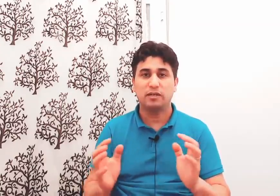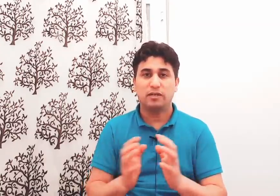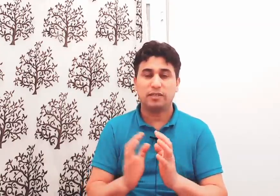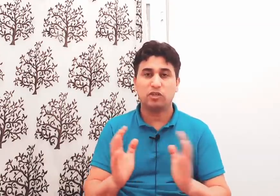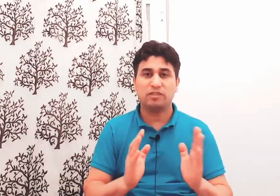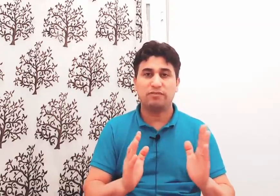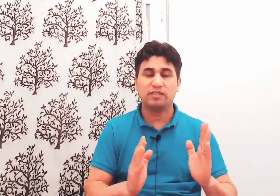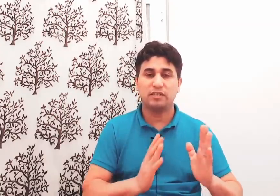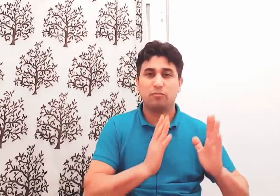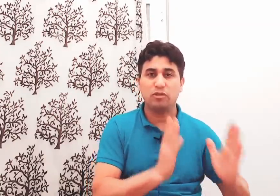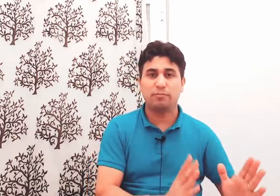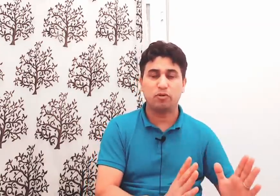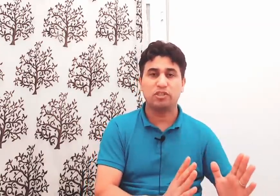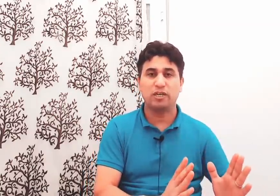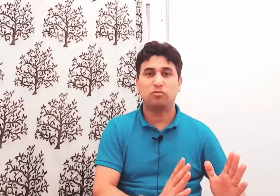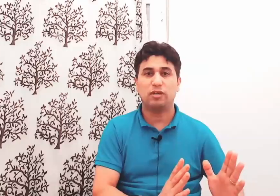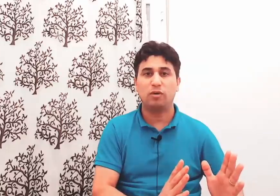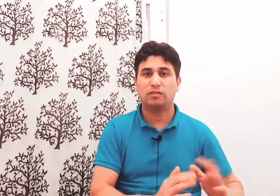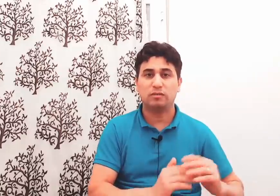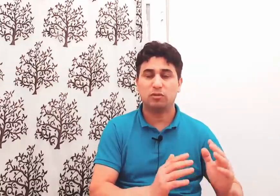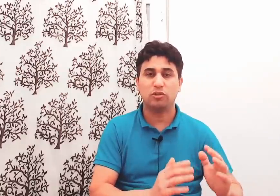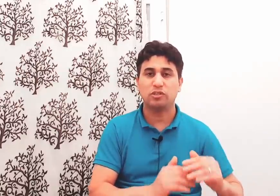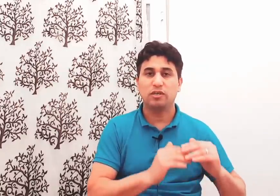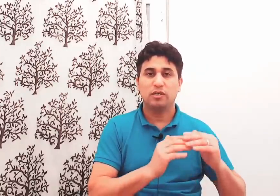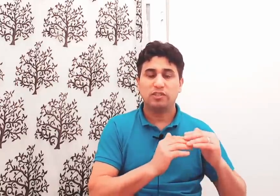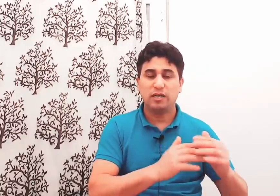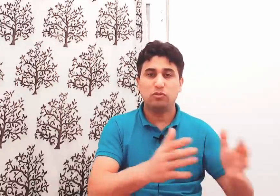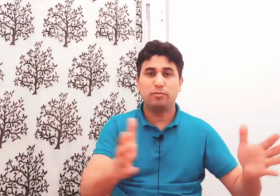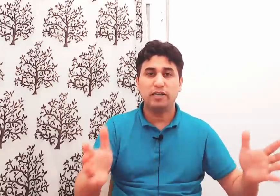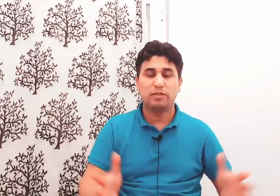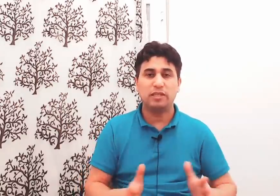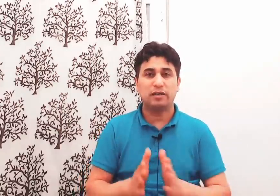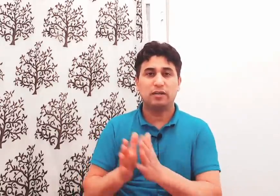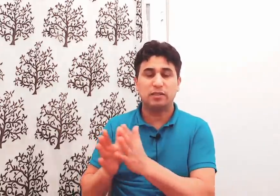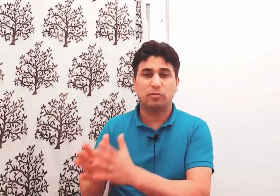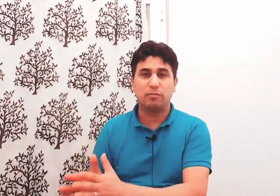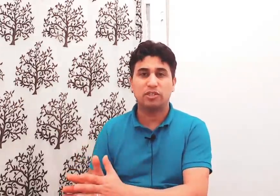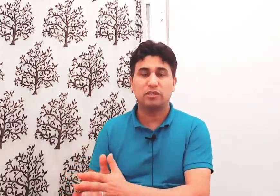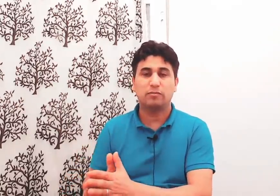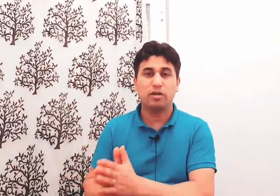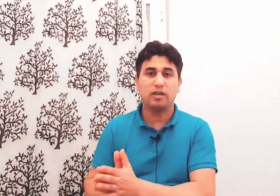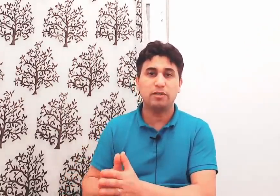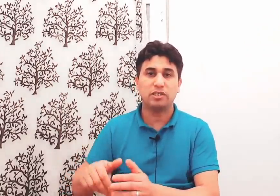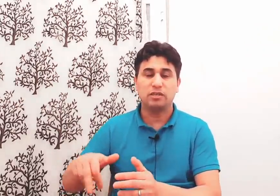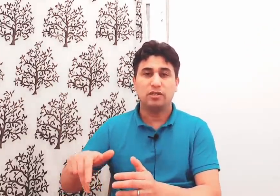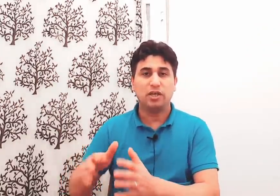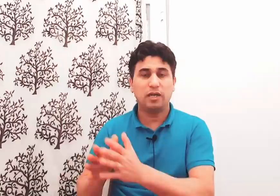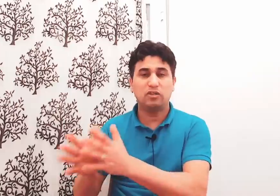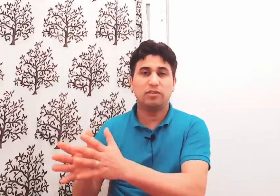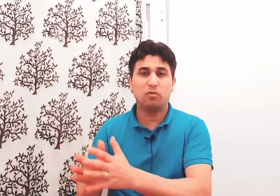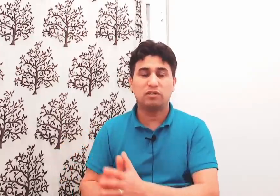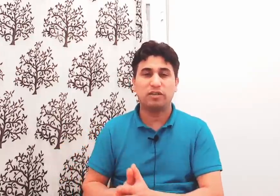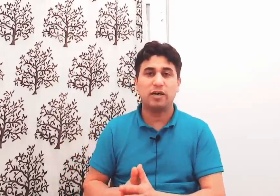مزيان، عطيتكم التفاصيل ديال مول ديبورتي شحال عدو ديال الوقت يخرج، شحال عنده يبعد من الدار، عطيتكم المشي مولي المشي